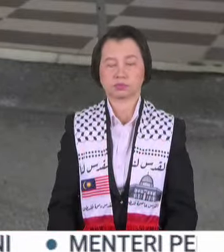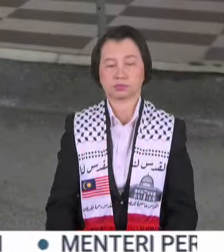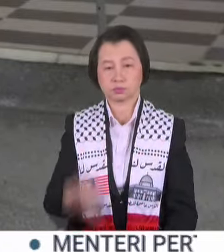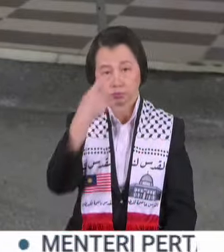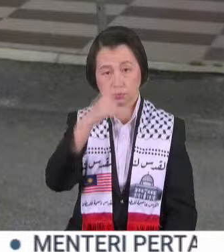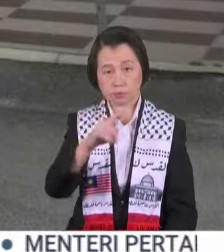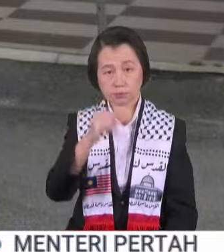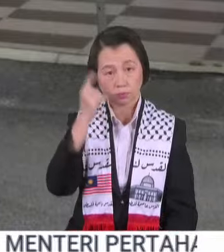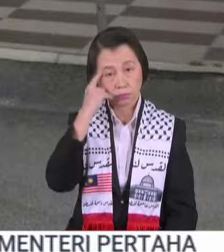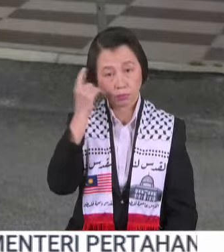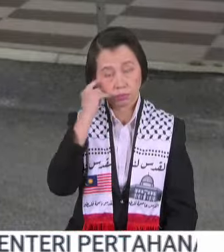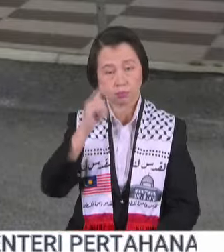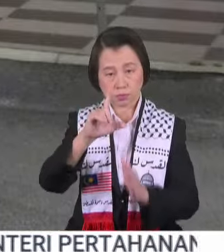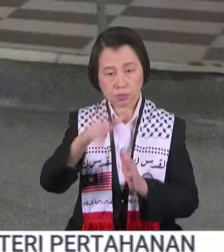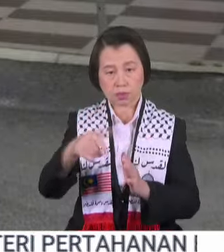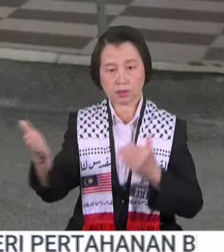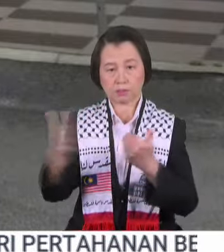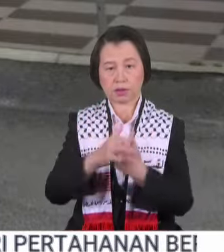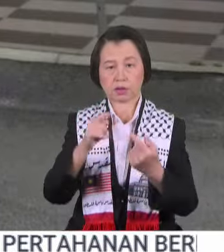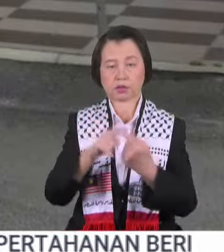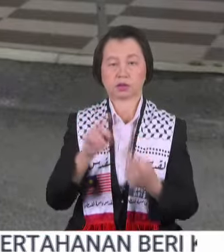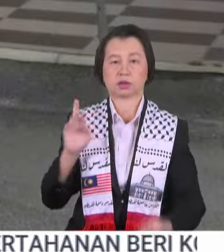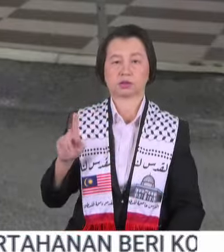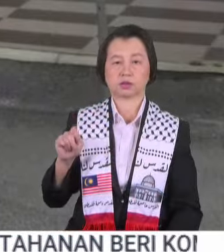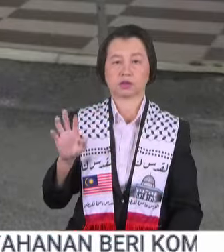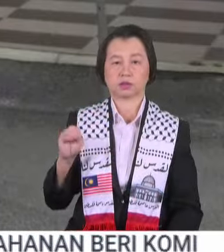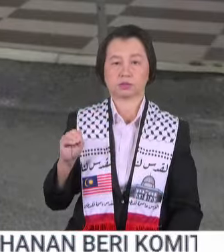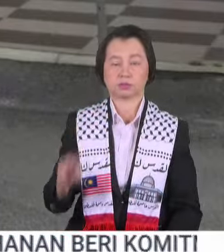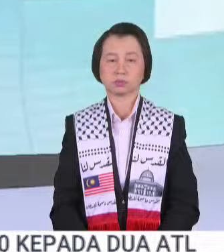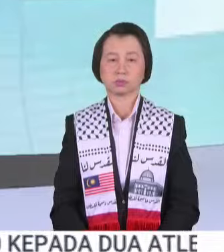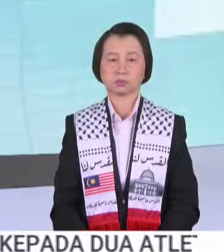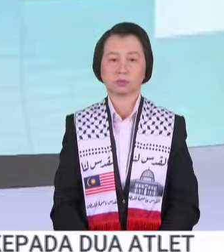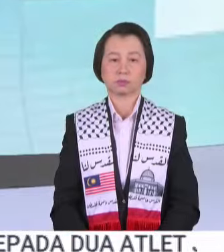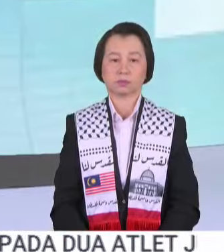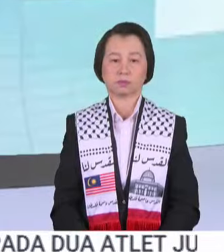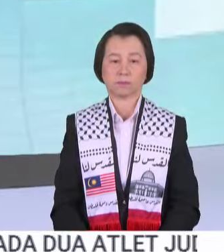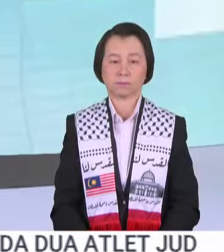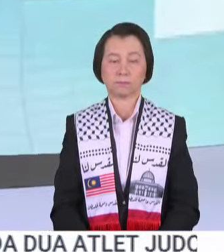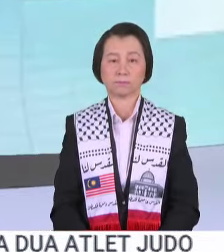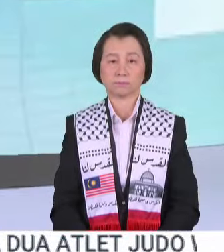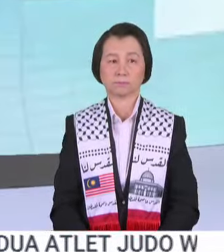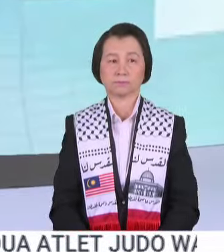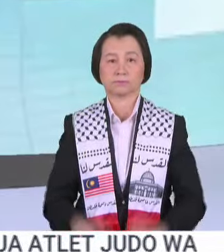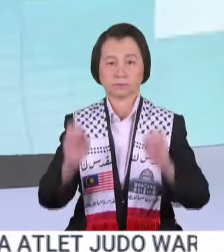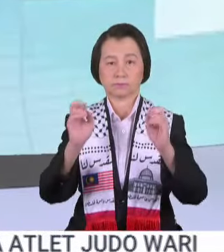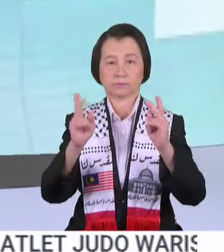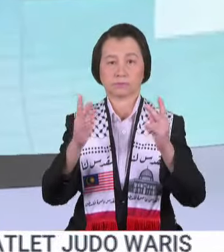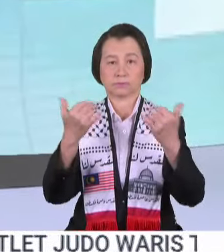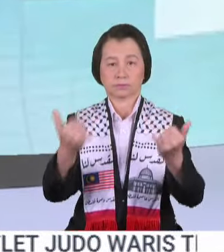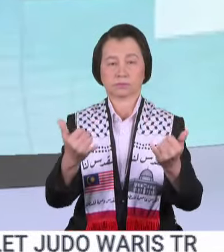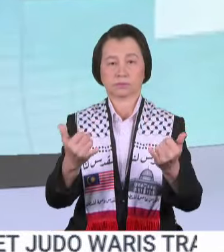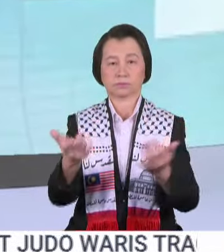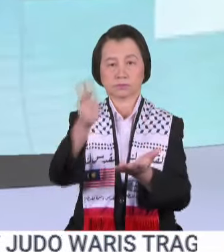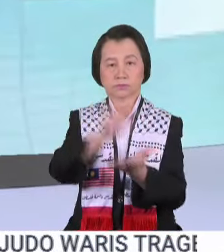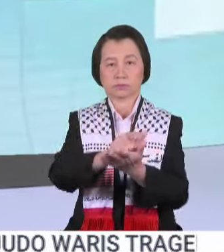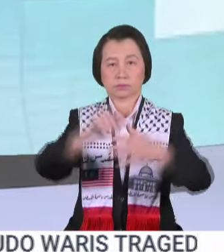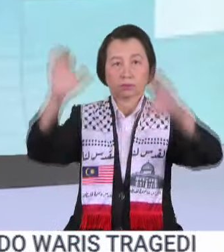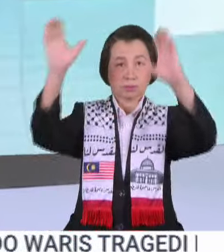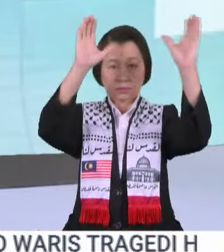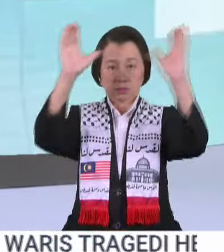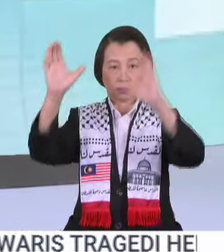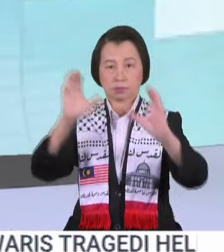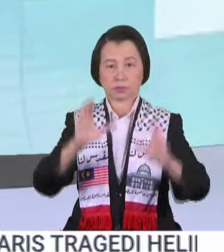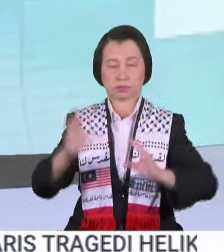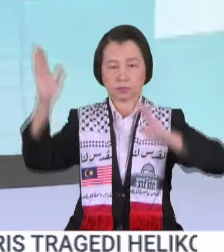Untuk perkembangan selanjutnya, kita kembali ke Angkasa Puri. Baik saudara, seterusnya kita ikuti laporan cuaca